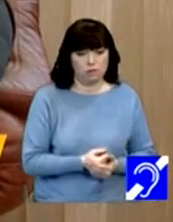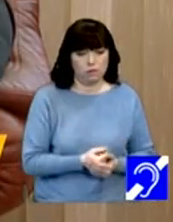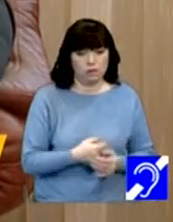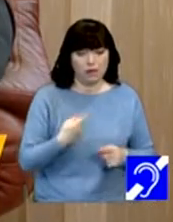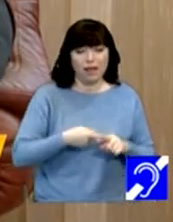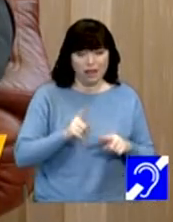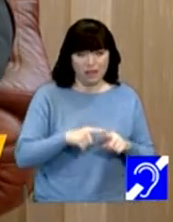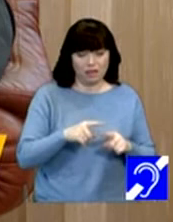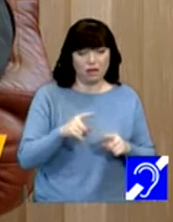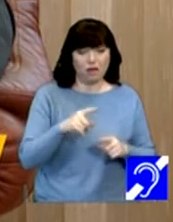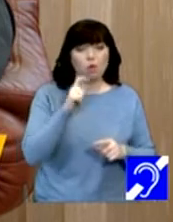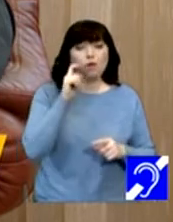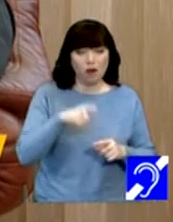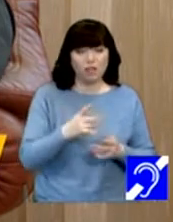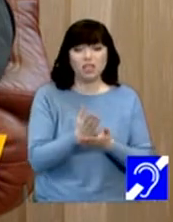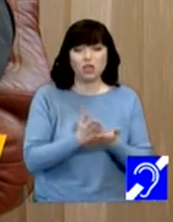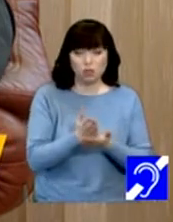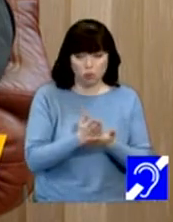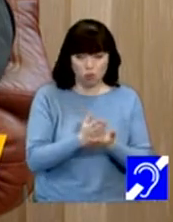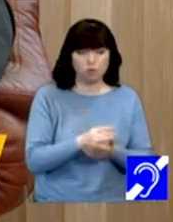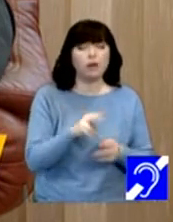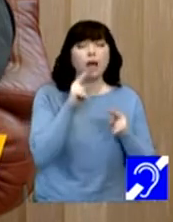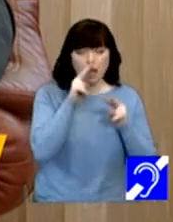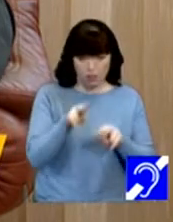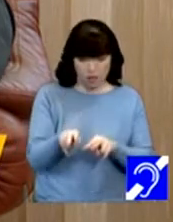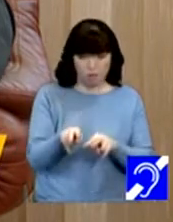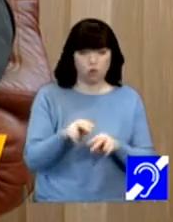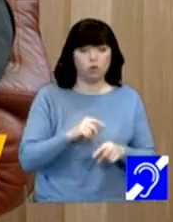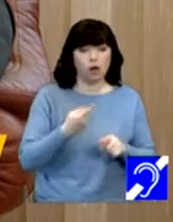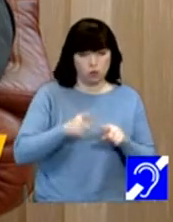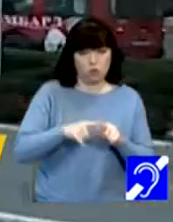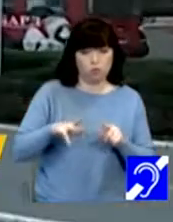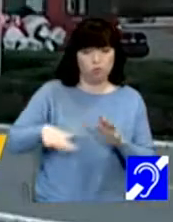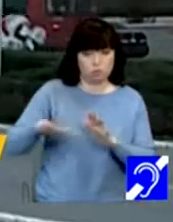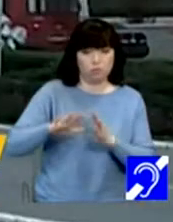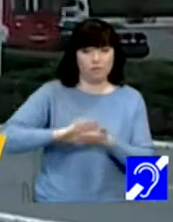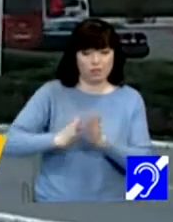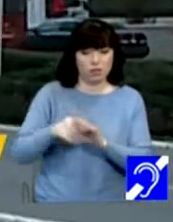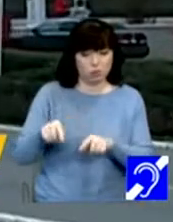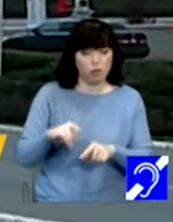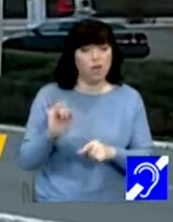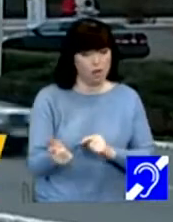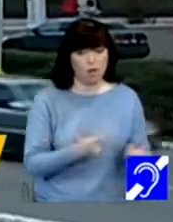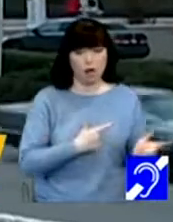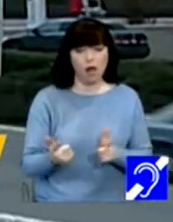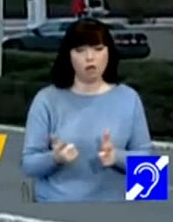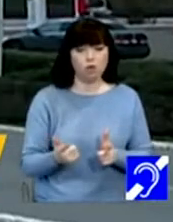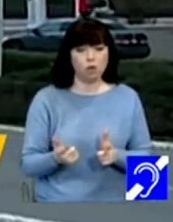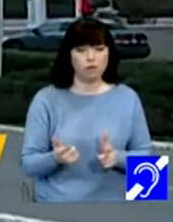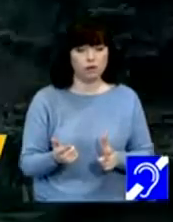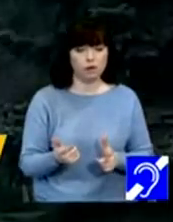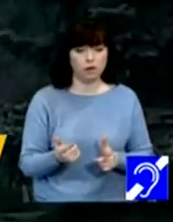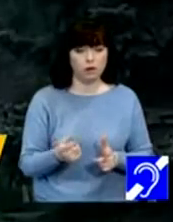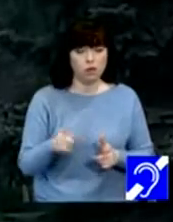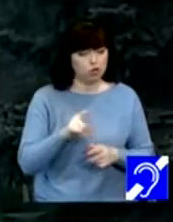servicii competente ucrainene urmărește situația de acolo și sunt pregătite pentru